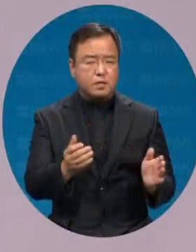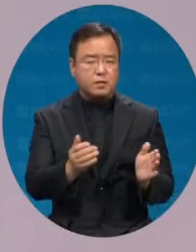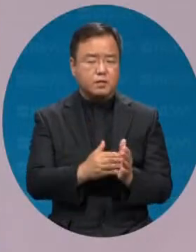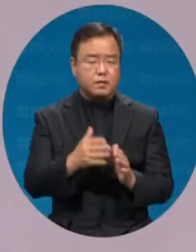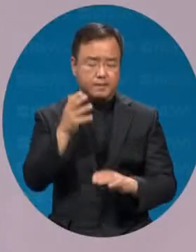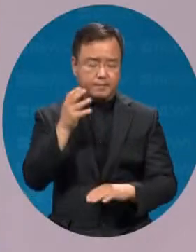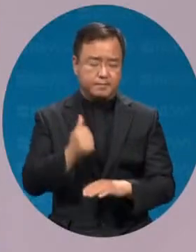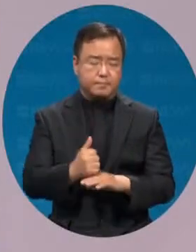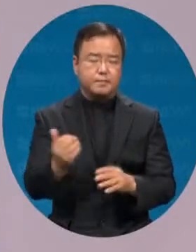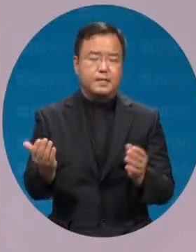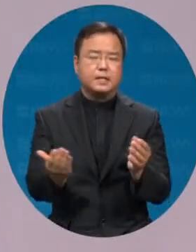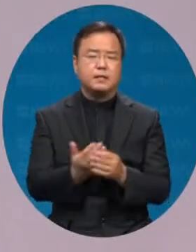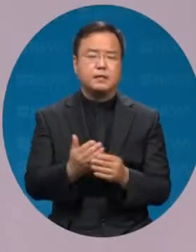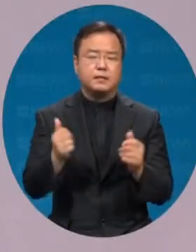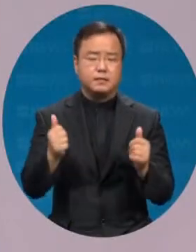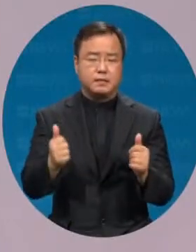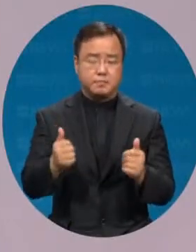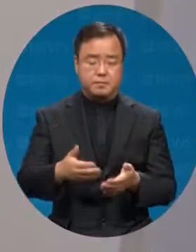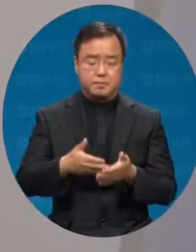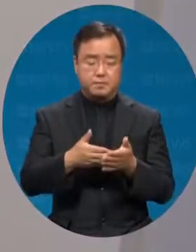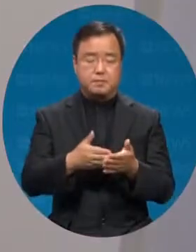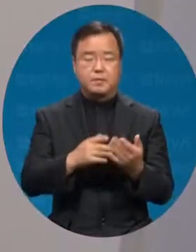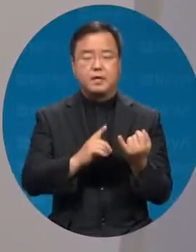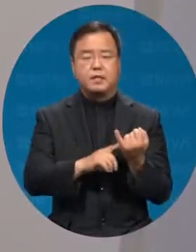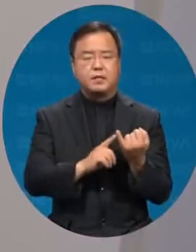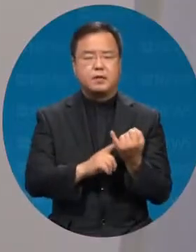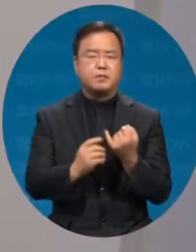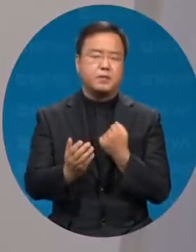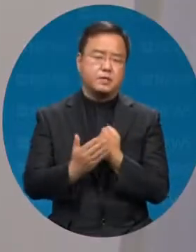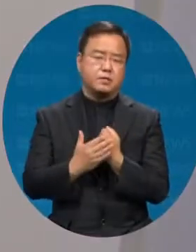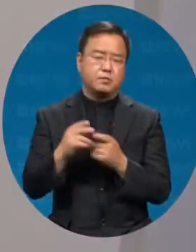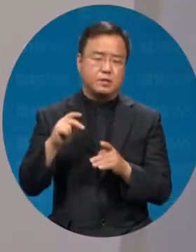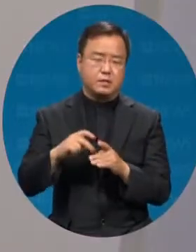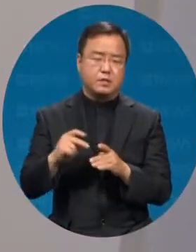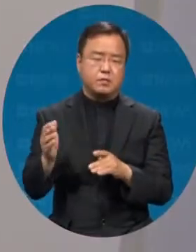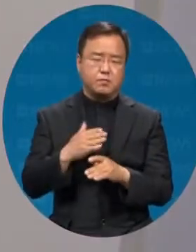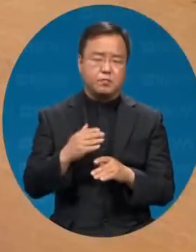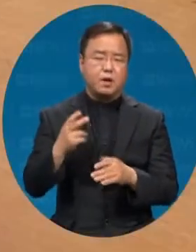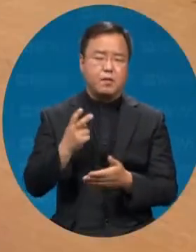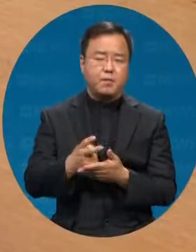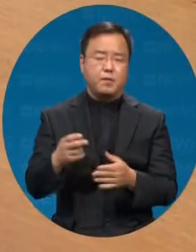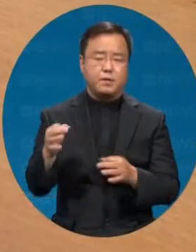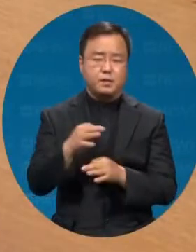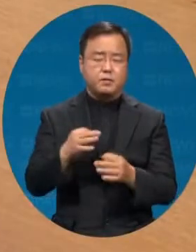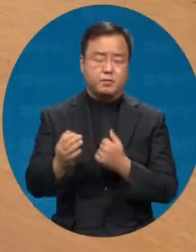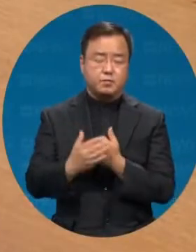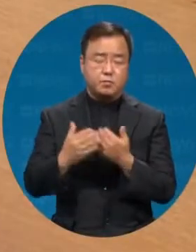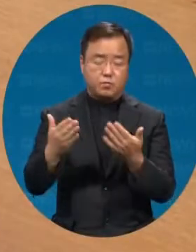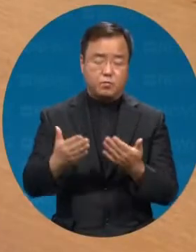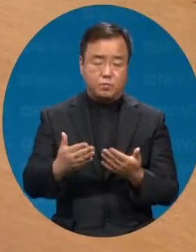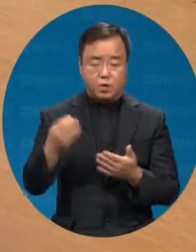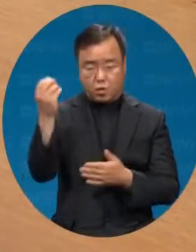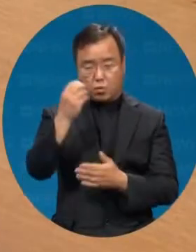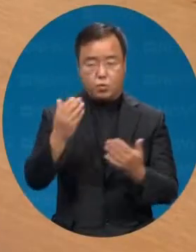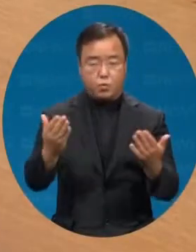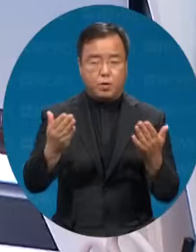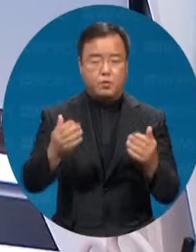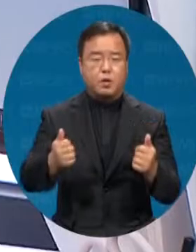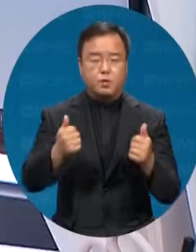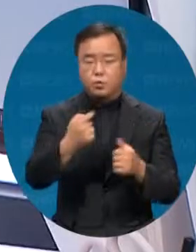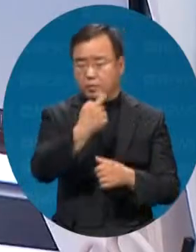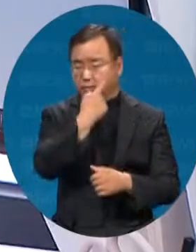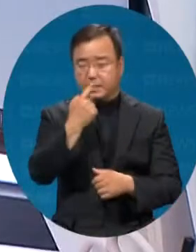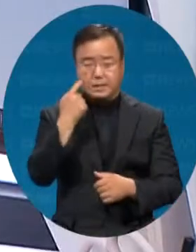결국 사건은 재판으로 이어졌고 a 양은 지원센터에서 법률적 경제적 도움을 받으며 검정고시를 준비하고 있습니다